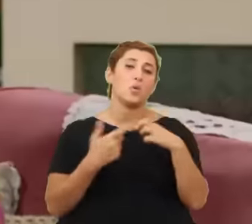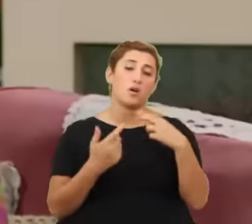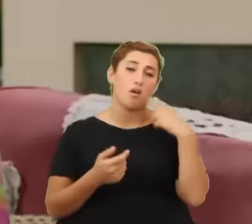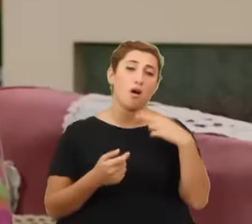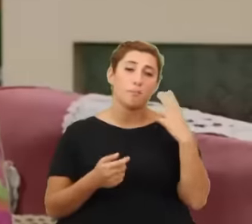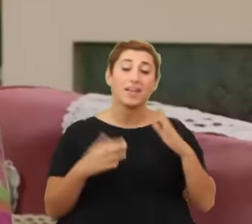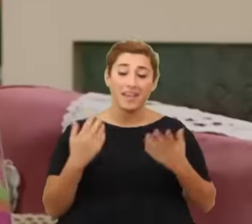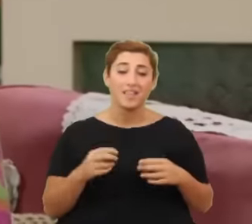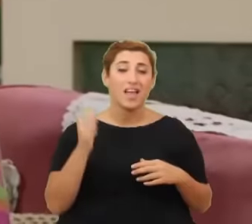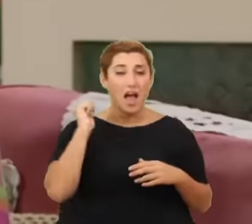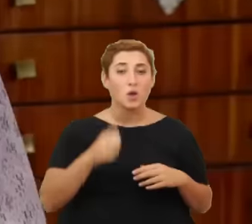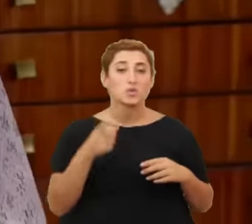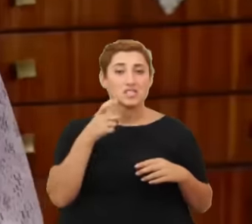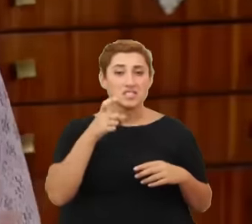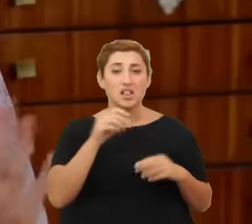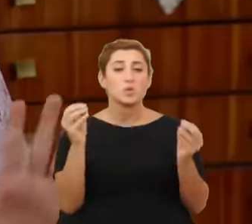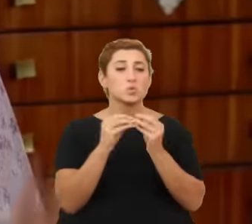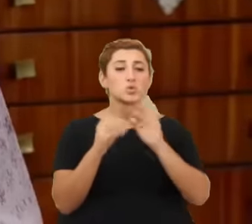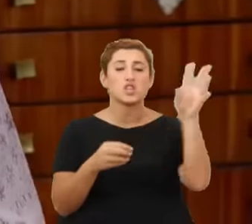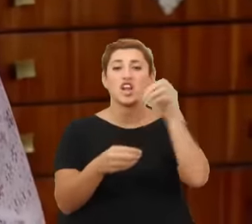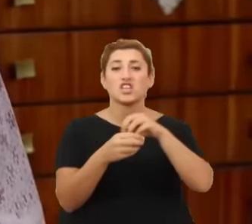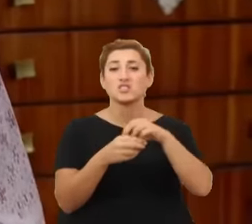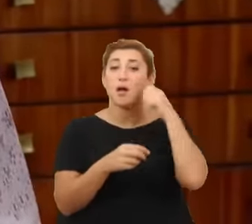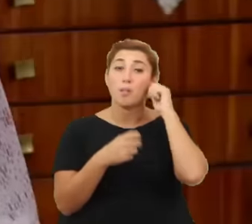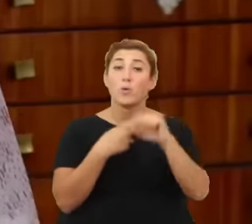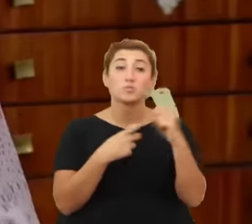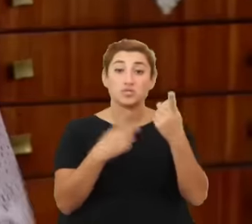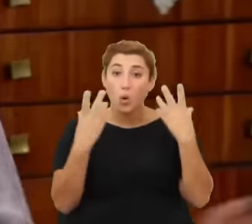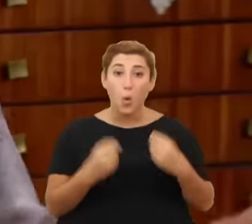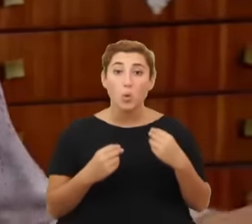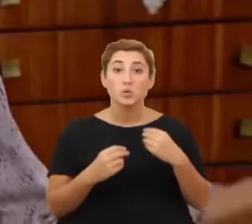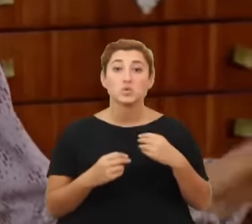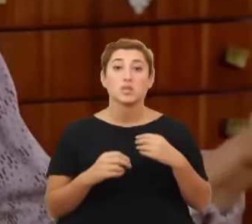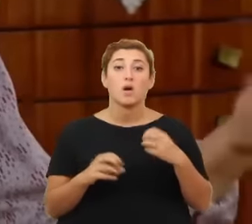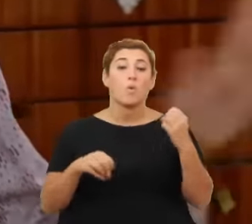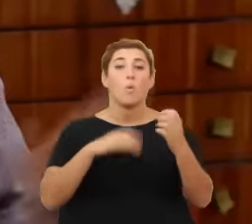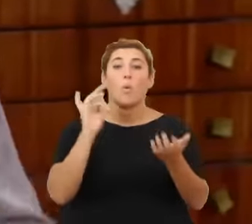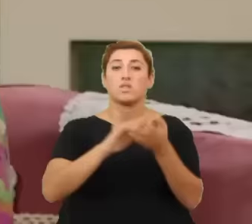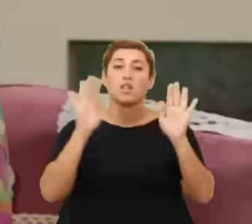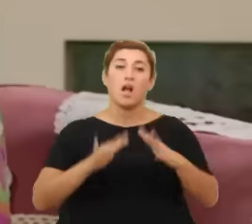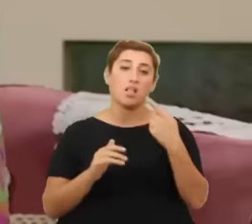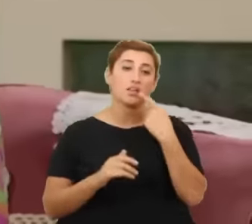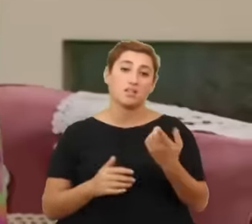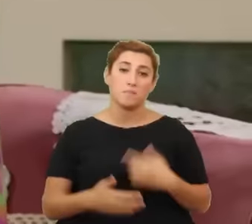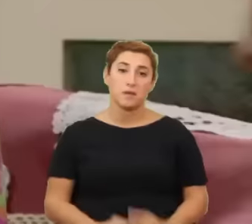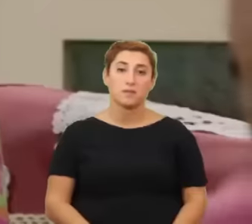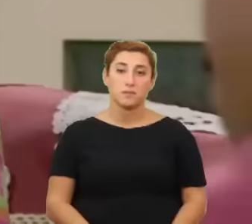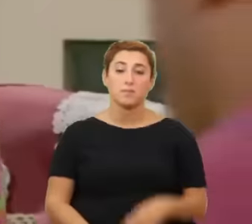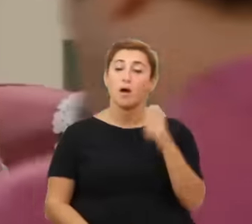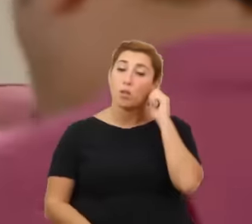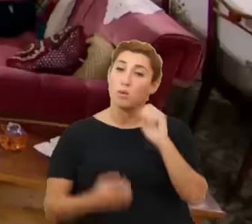abla. Yani her gün silahların, suçluların arasında Allah korusun bir şey olsa çağrıyla ortalıkta kaldık demektir.